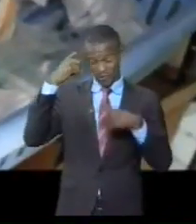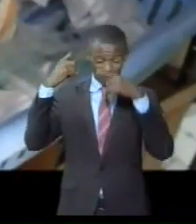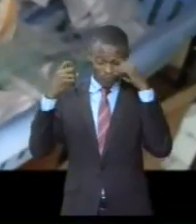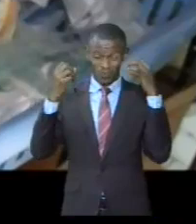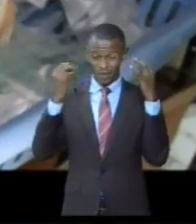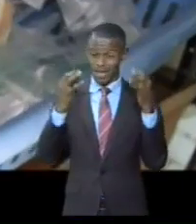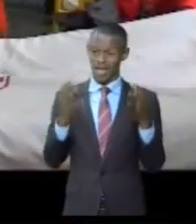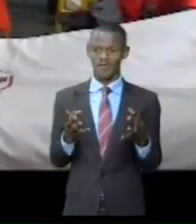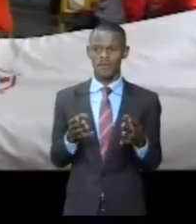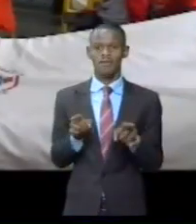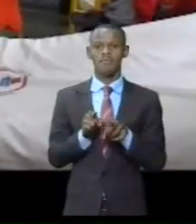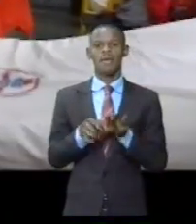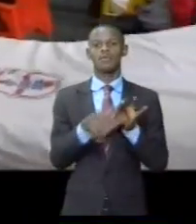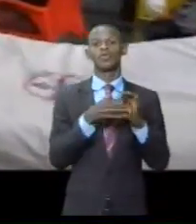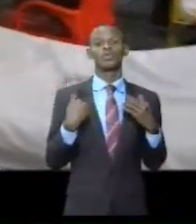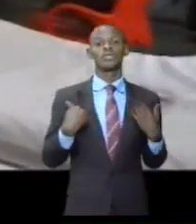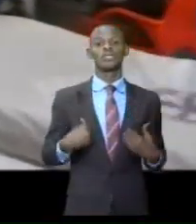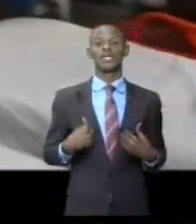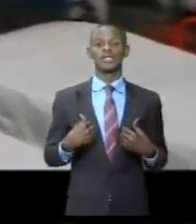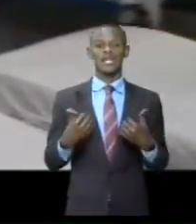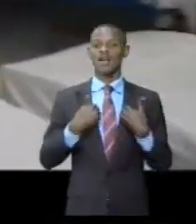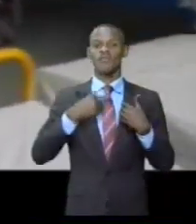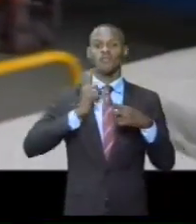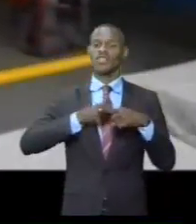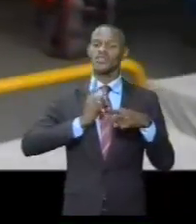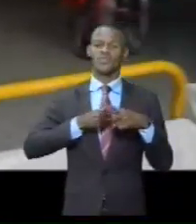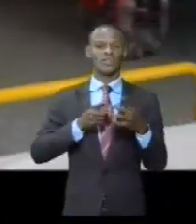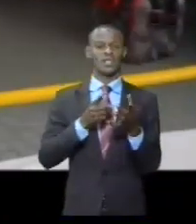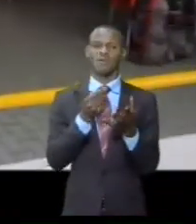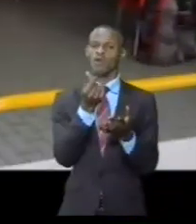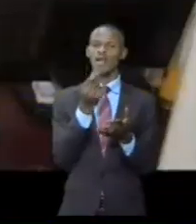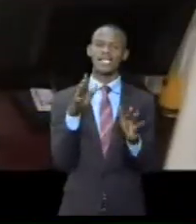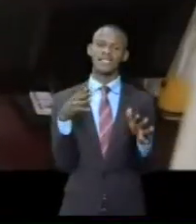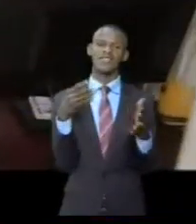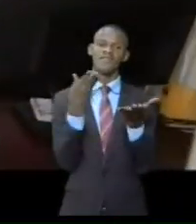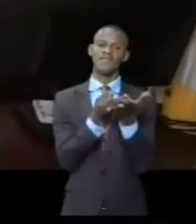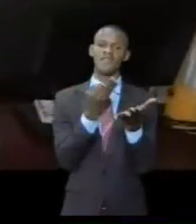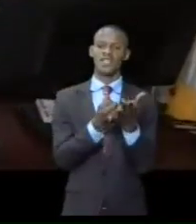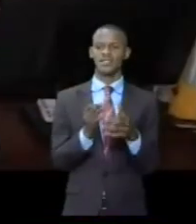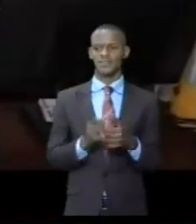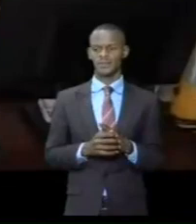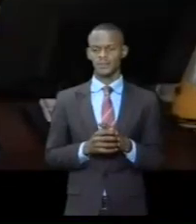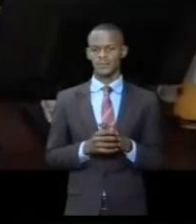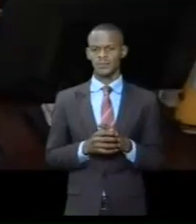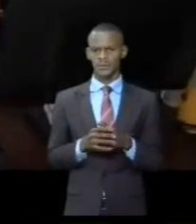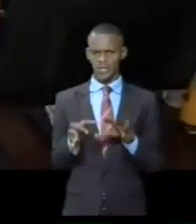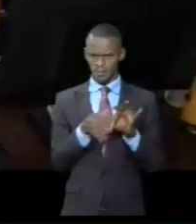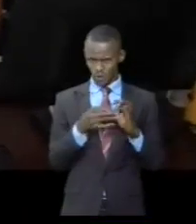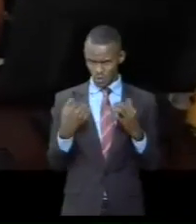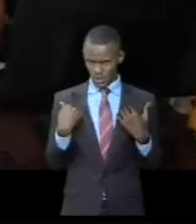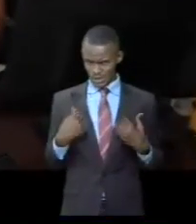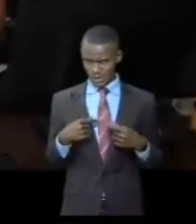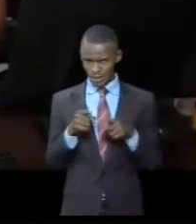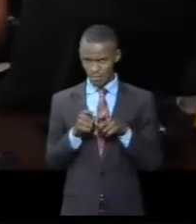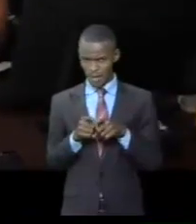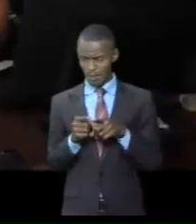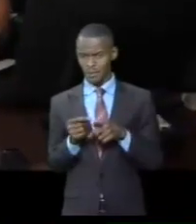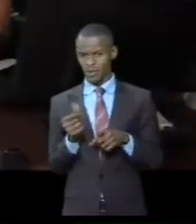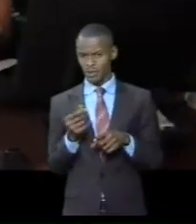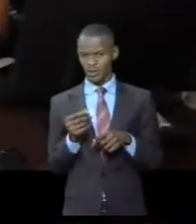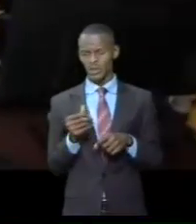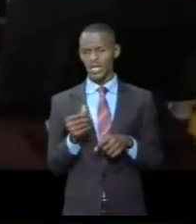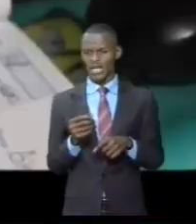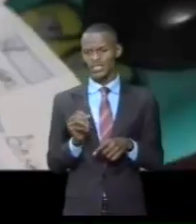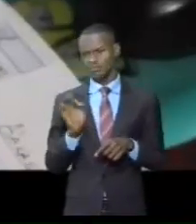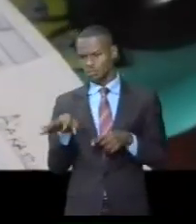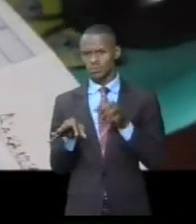confrontées aux difficultés financières. Le thème mutuel d'abord, en réalité, est Zali Kelemba. Grâce à la mutuelle, avec une petite